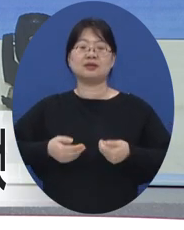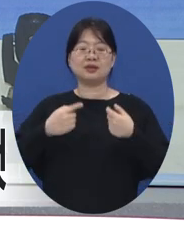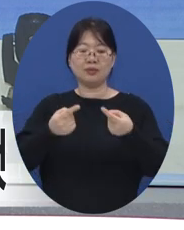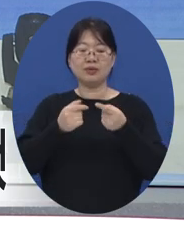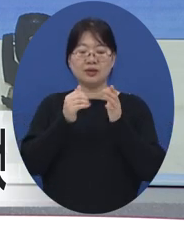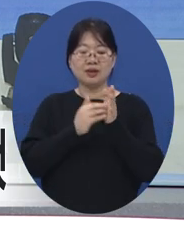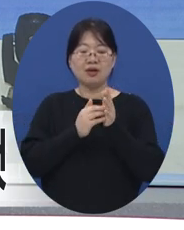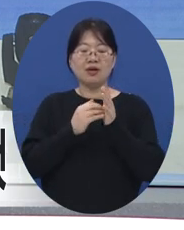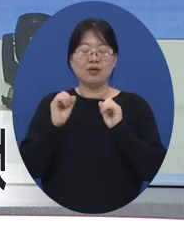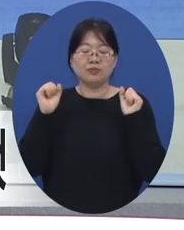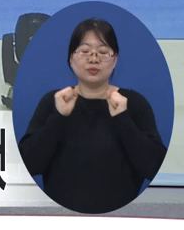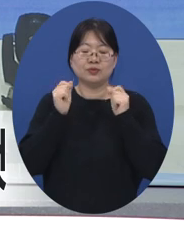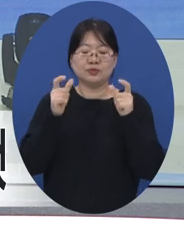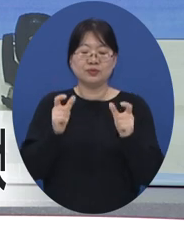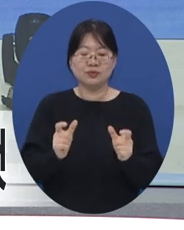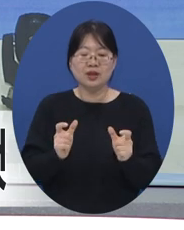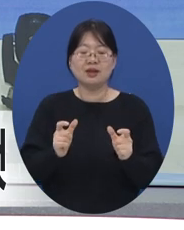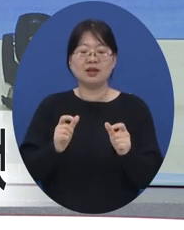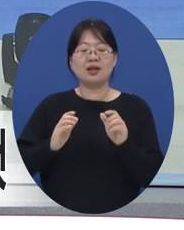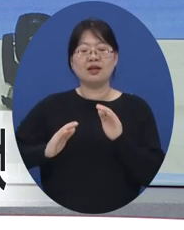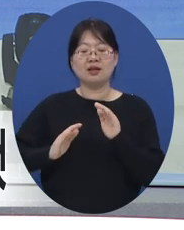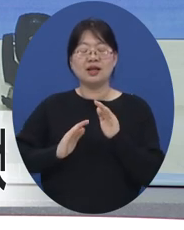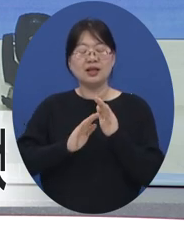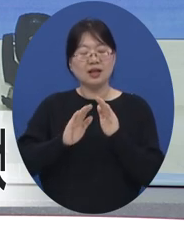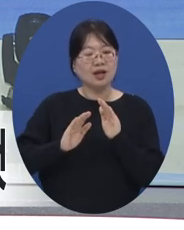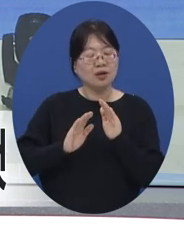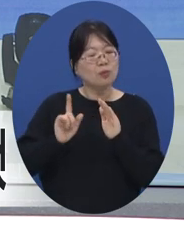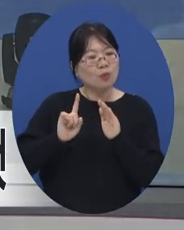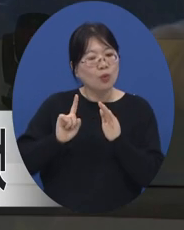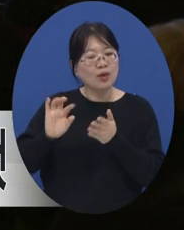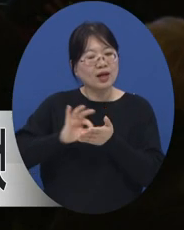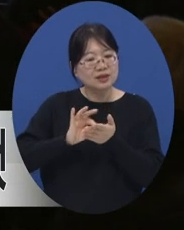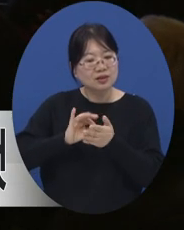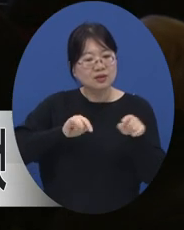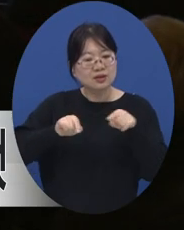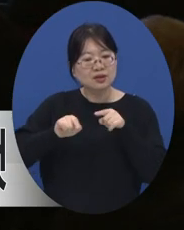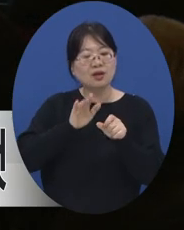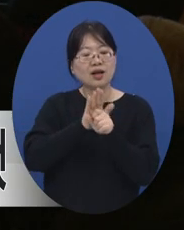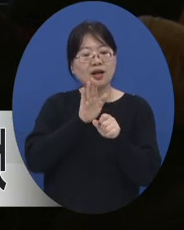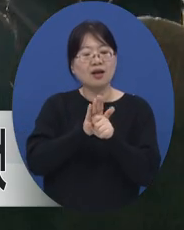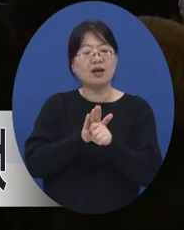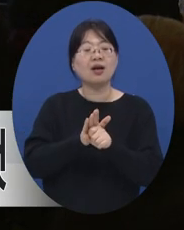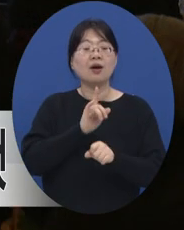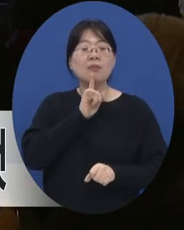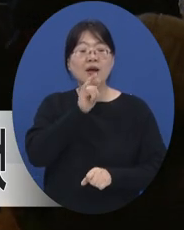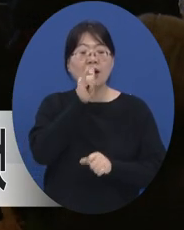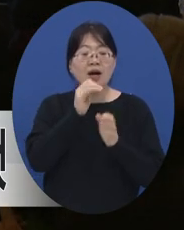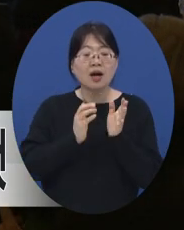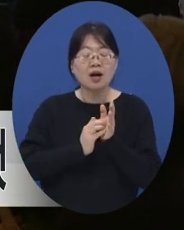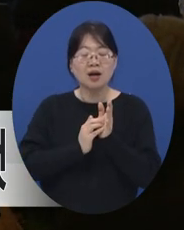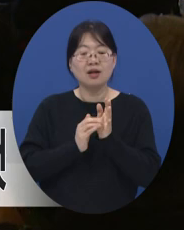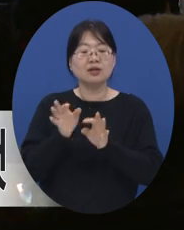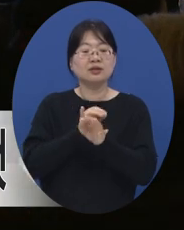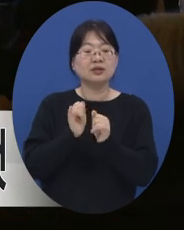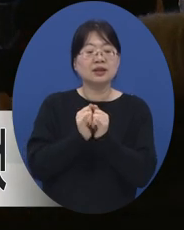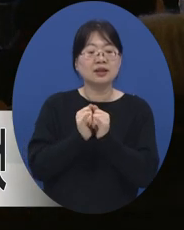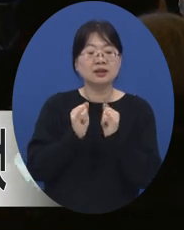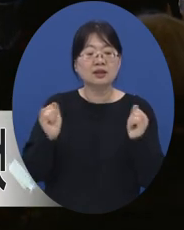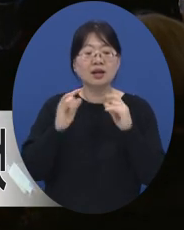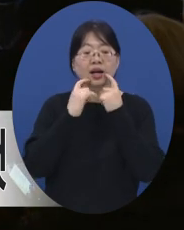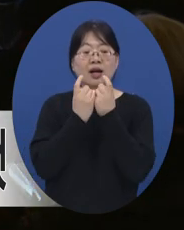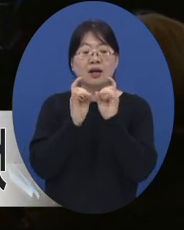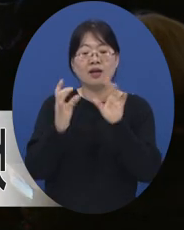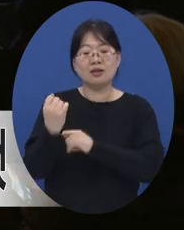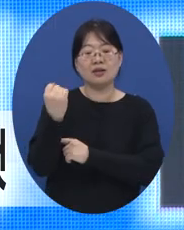경제통 북부의 각별한 재정적 행정적 지원을 아끼지 않겠다 고 말했습니다 또 이 제사는 경제인들이 각사